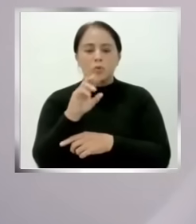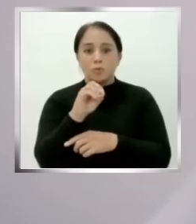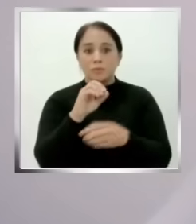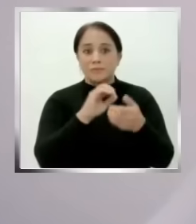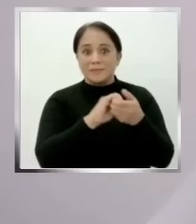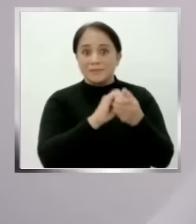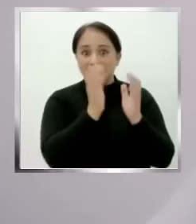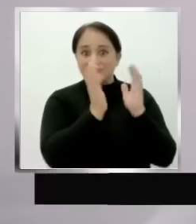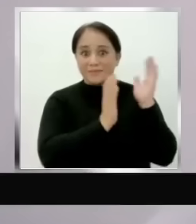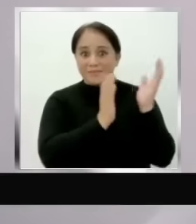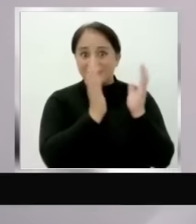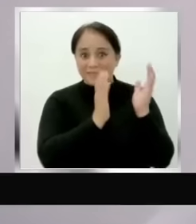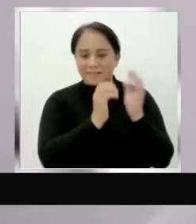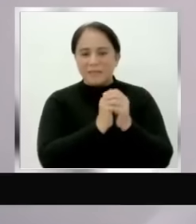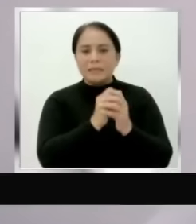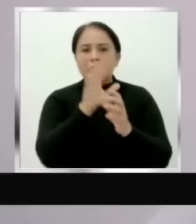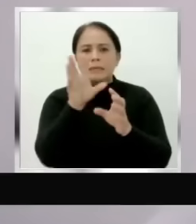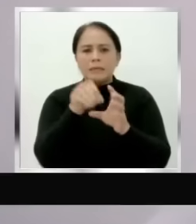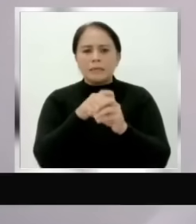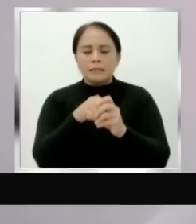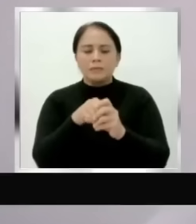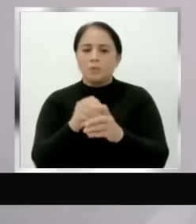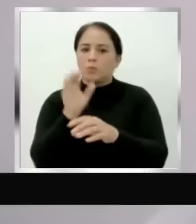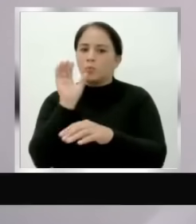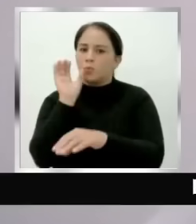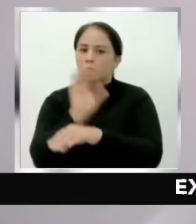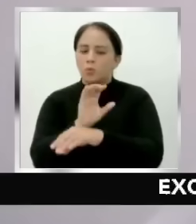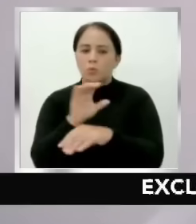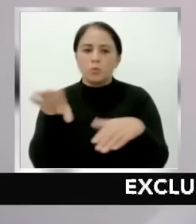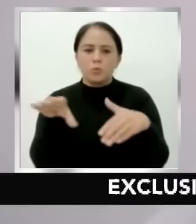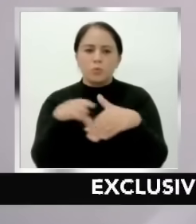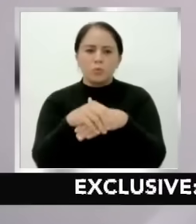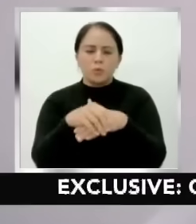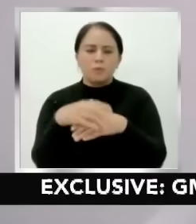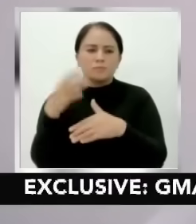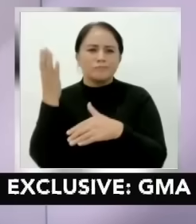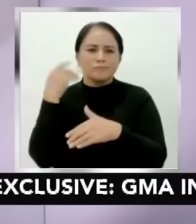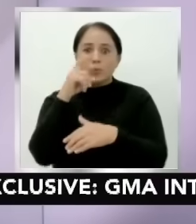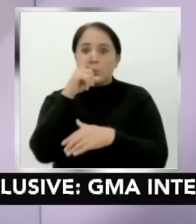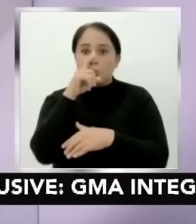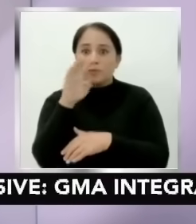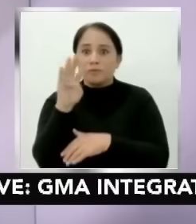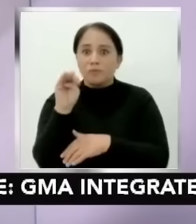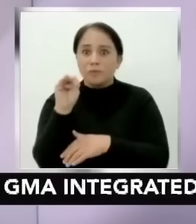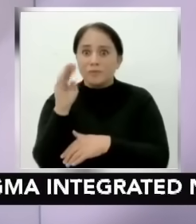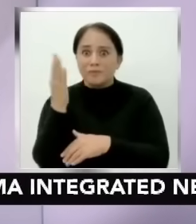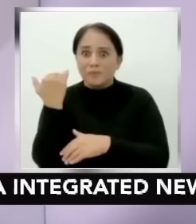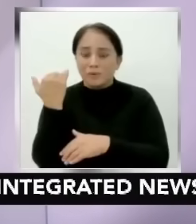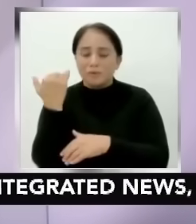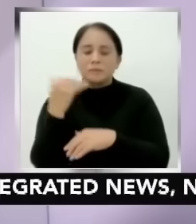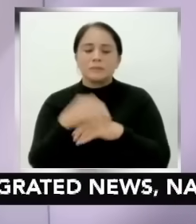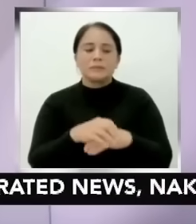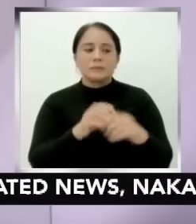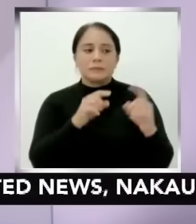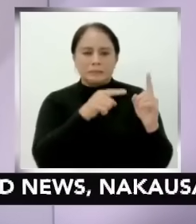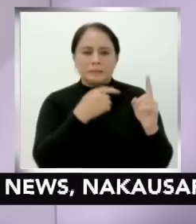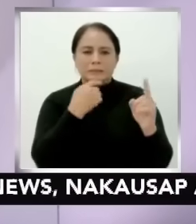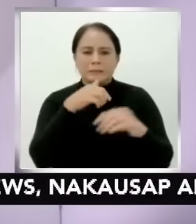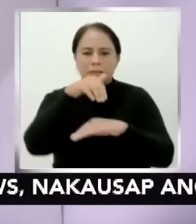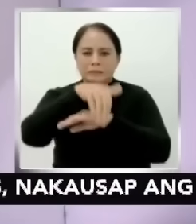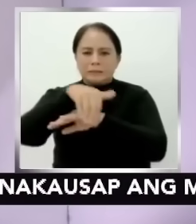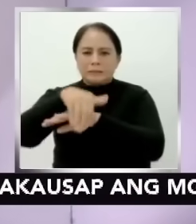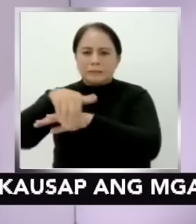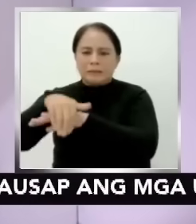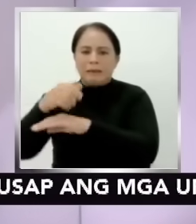kabilang ang isang sapilitan umanong pinakasal noong 14 anyos pa lang. Sabi pa ng isa, gabi-gabing may pinapapilang